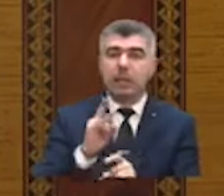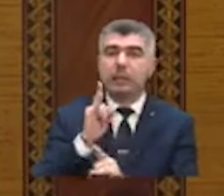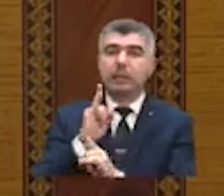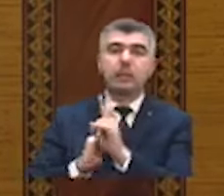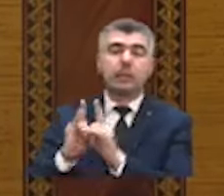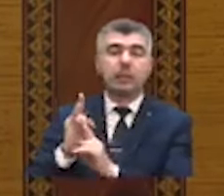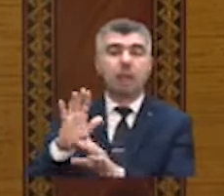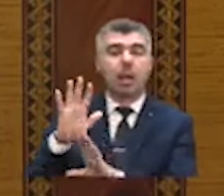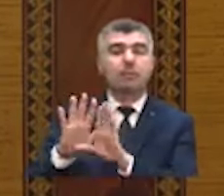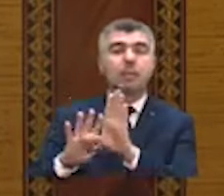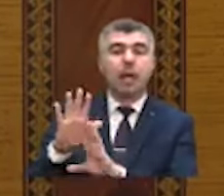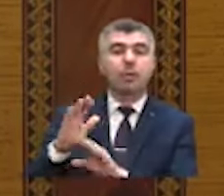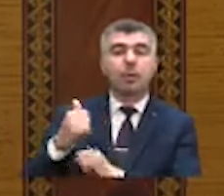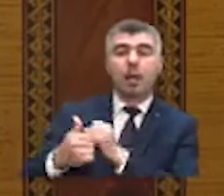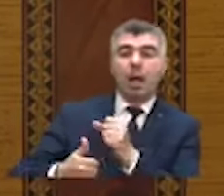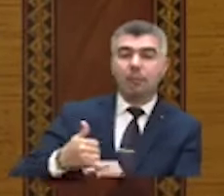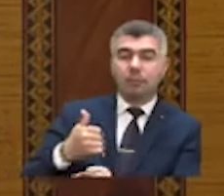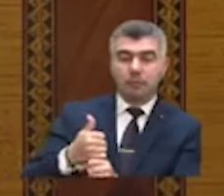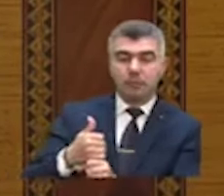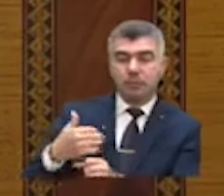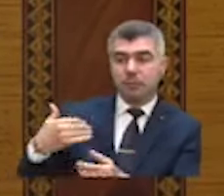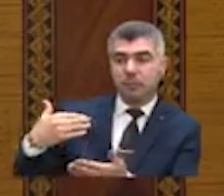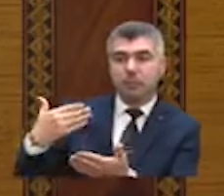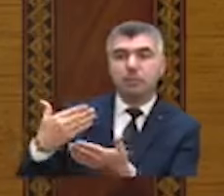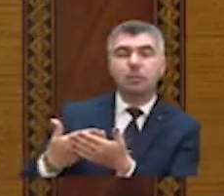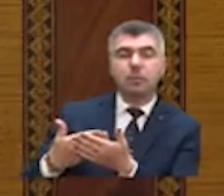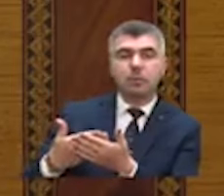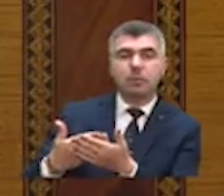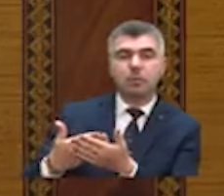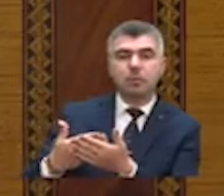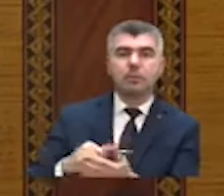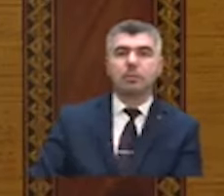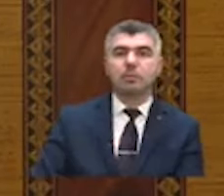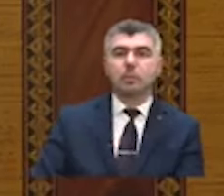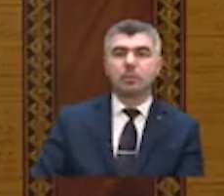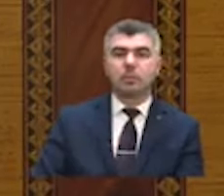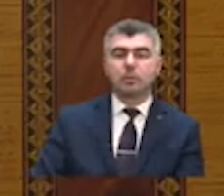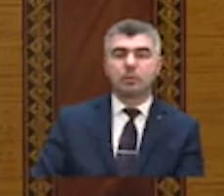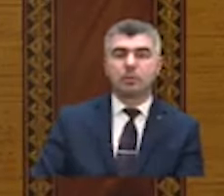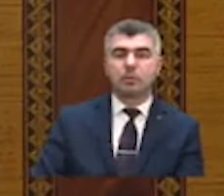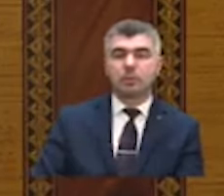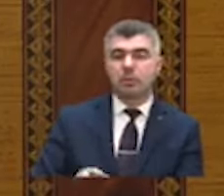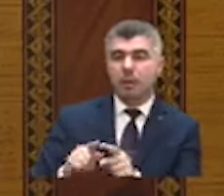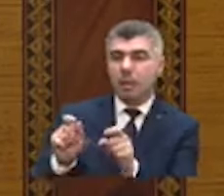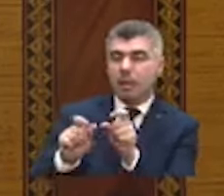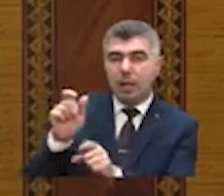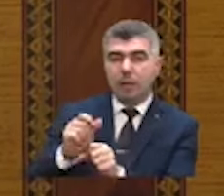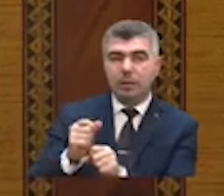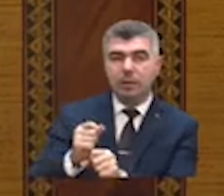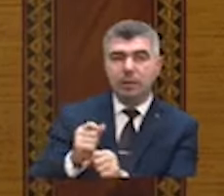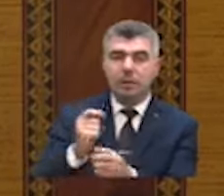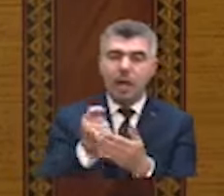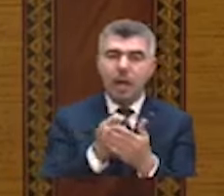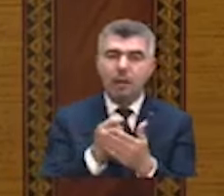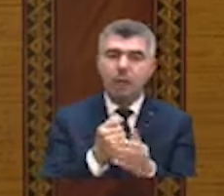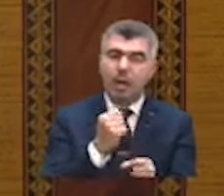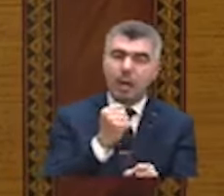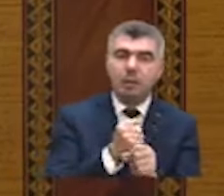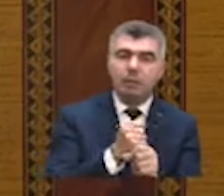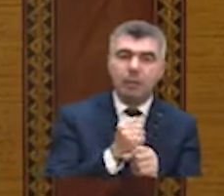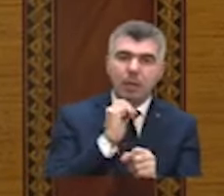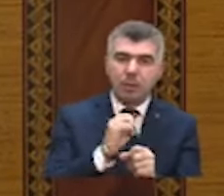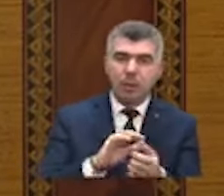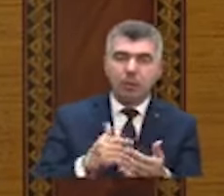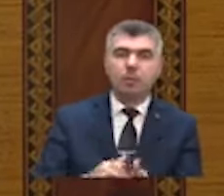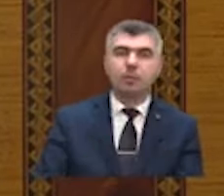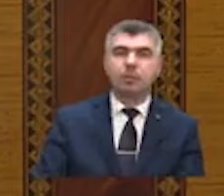15 عام وهذاك شي يهبط يعني لي دوم دي الناس كطلب لل بالنسبه